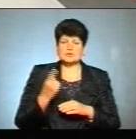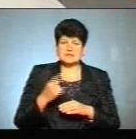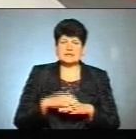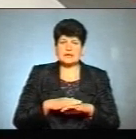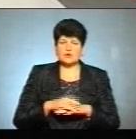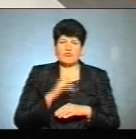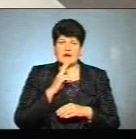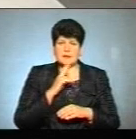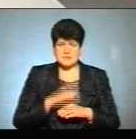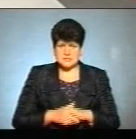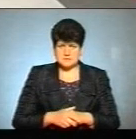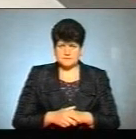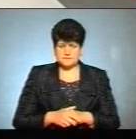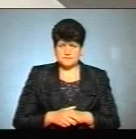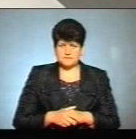в Кременці.